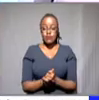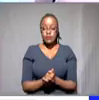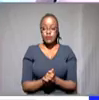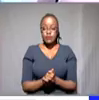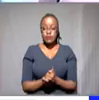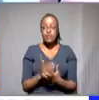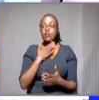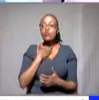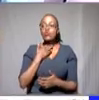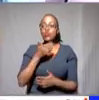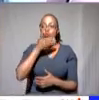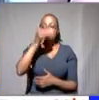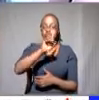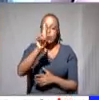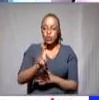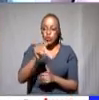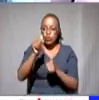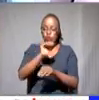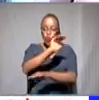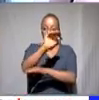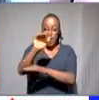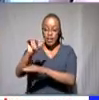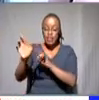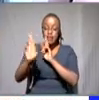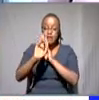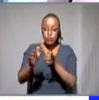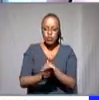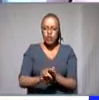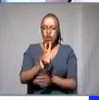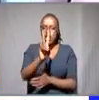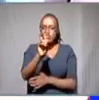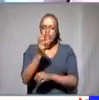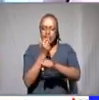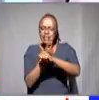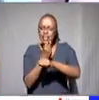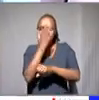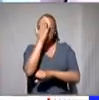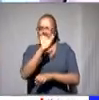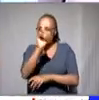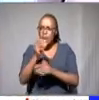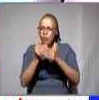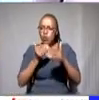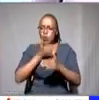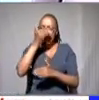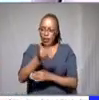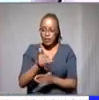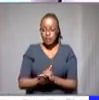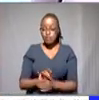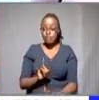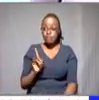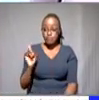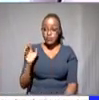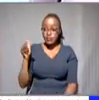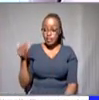Rĩu ndĩrenda tũcokie kĩũria kĩu tũrania thĩinĩ wa riboti ĩyo, sekendi 20 nĩkĩ? Mbere ya tũcoketie kĩũria kĩu rĩ, ũũ